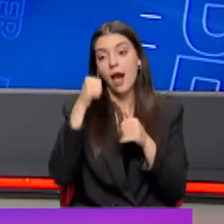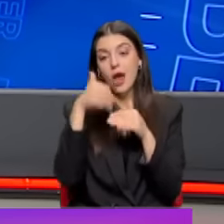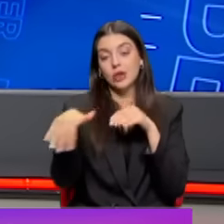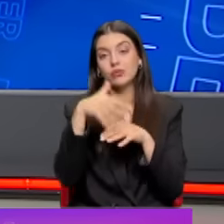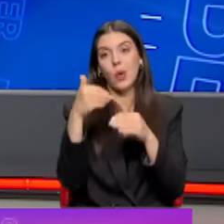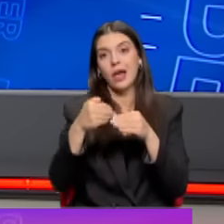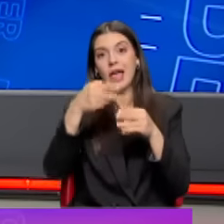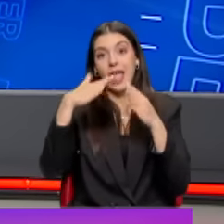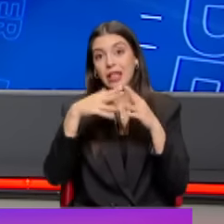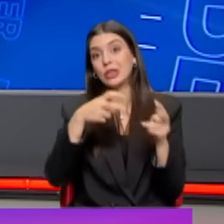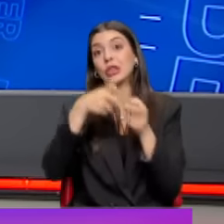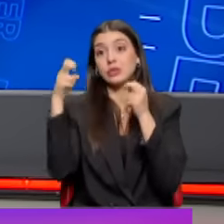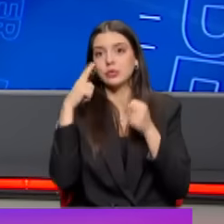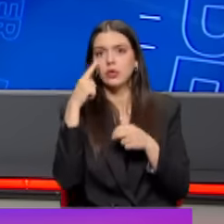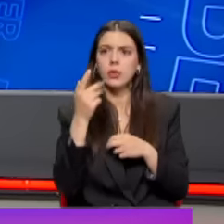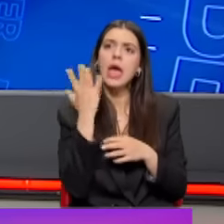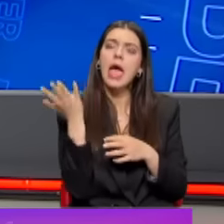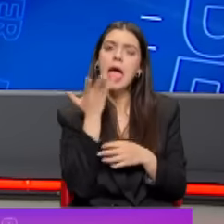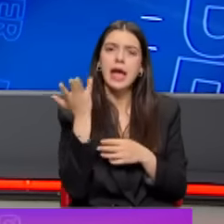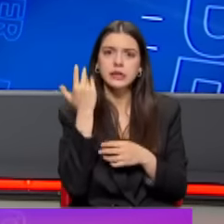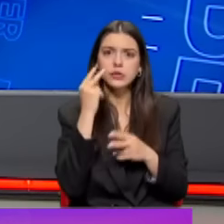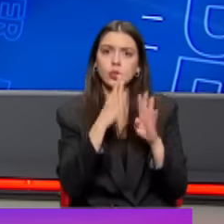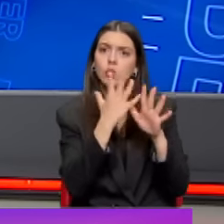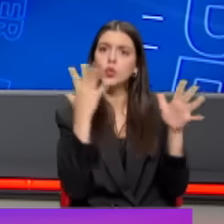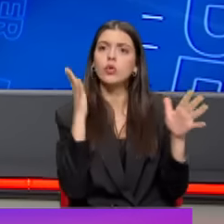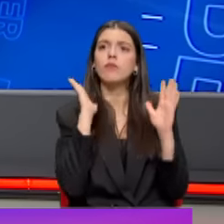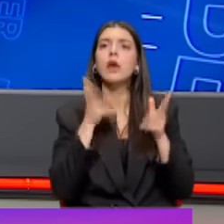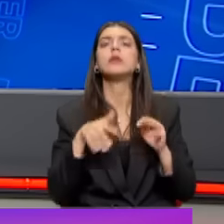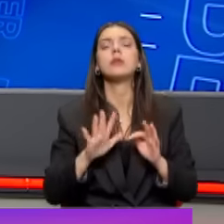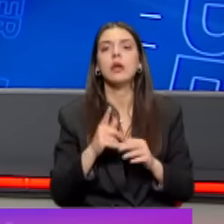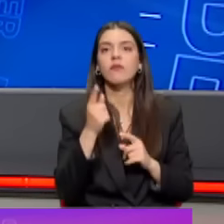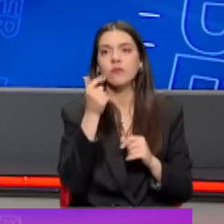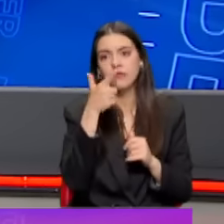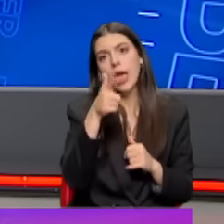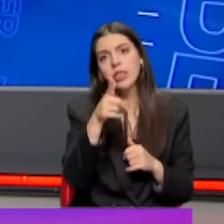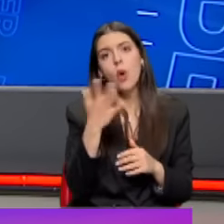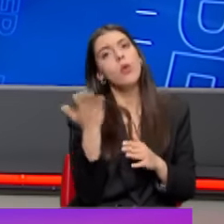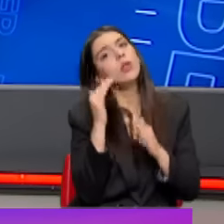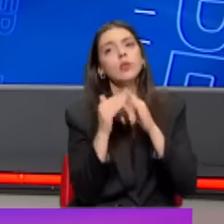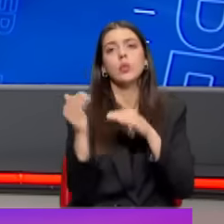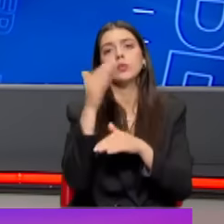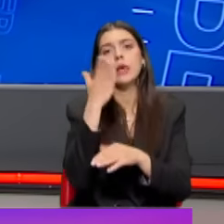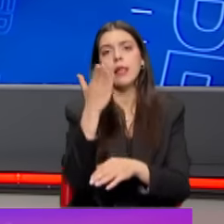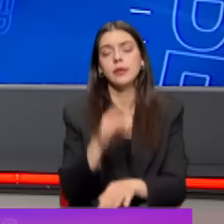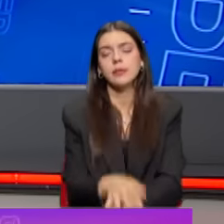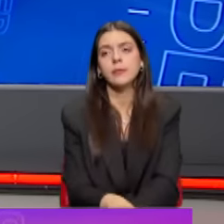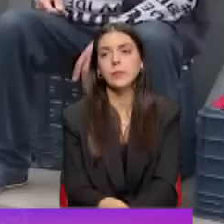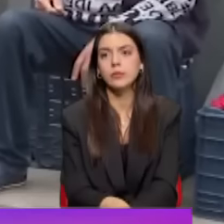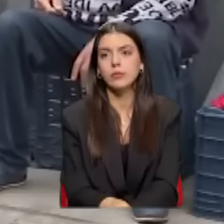kuyruklar eskisi kadar uzay mıyor biliyor musunuz Çünkü fiyatlar orada da aldı başına